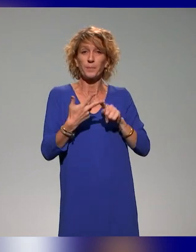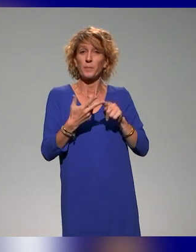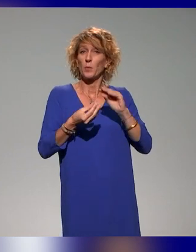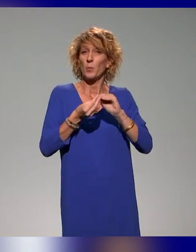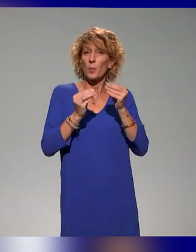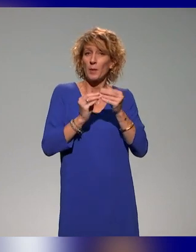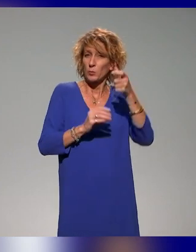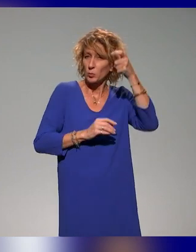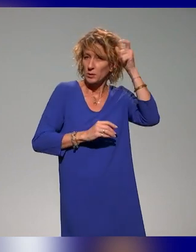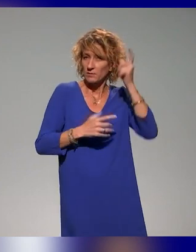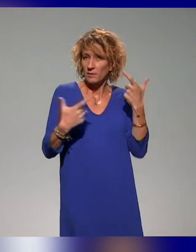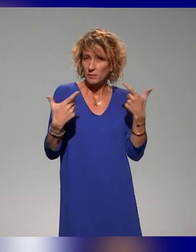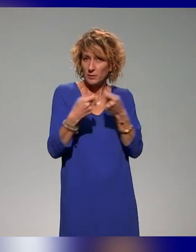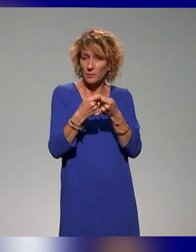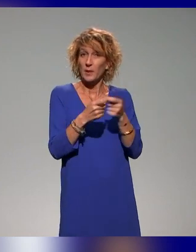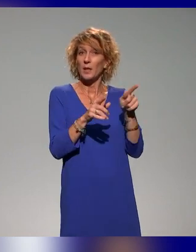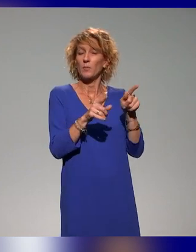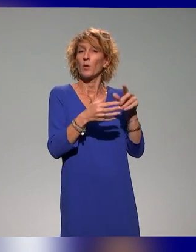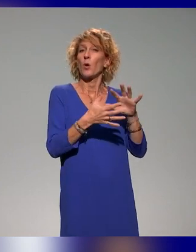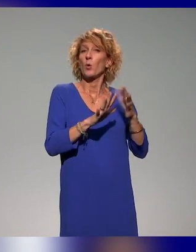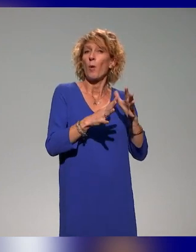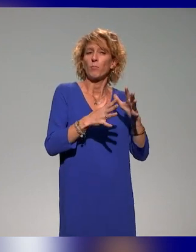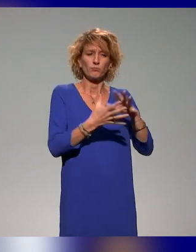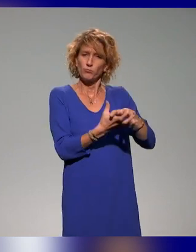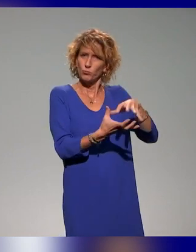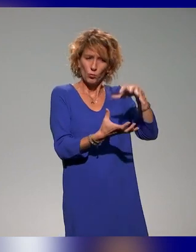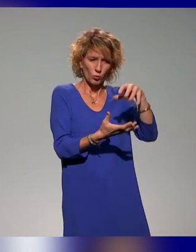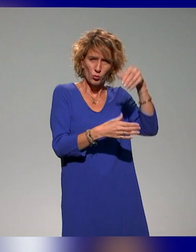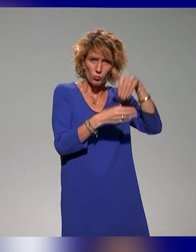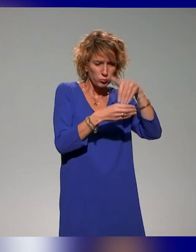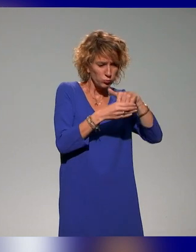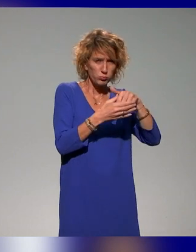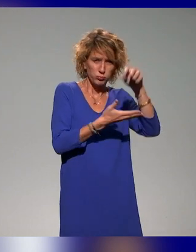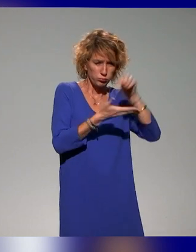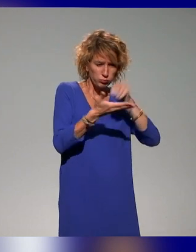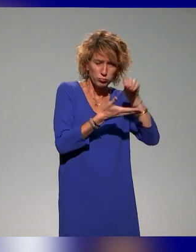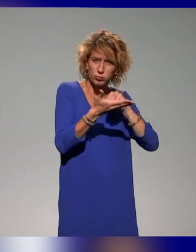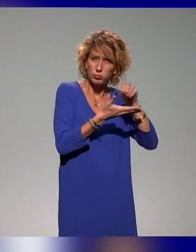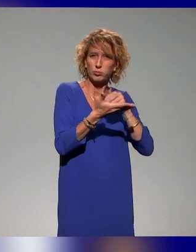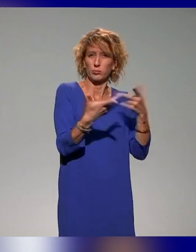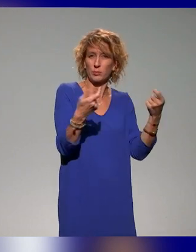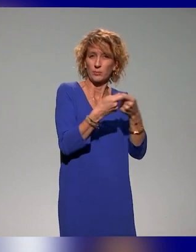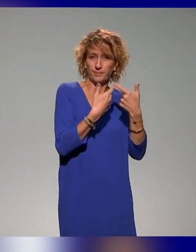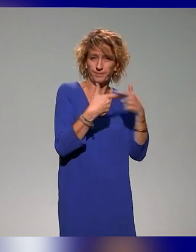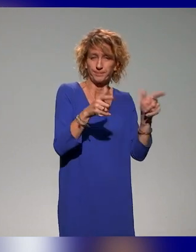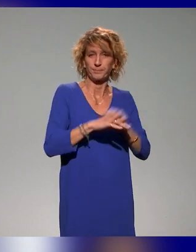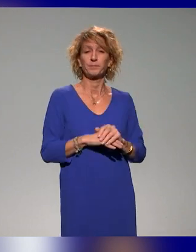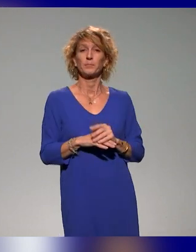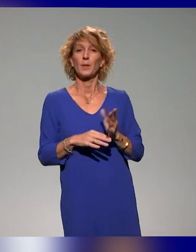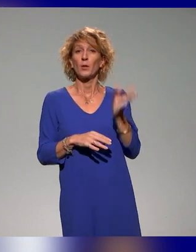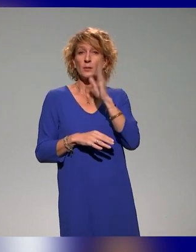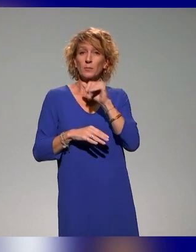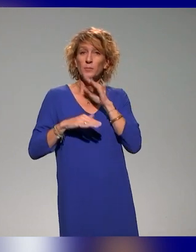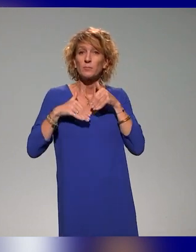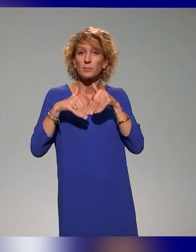et adaptation, et comment rédiger et produire des contenus accessibles. Donc la journée va se continuer cet après-midi avec